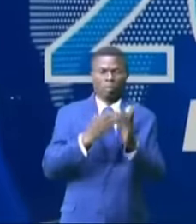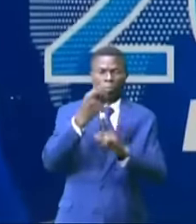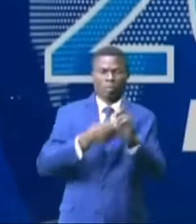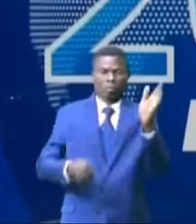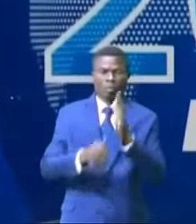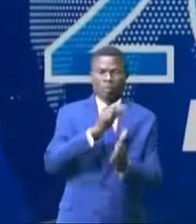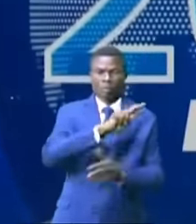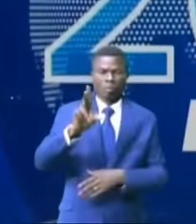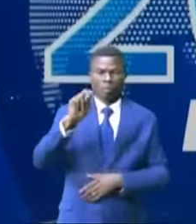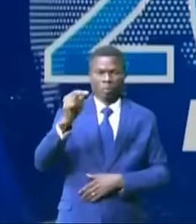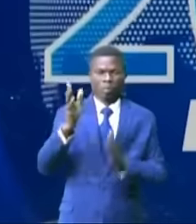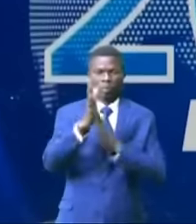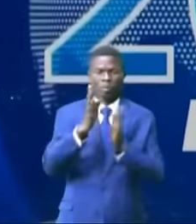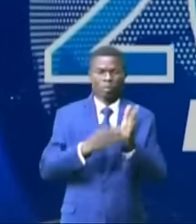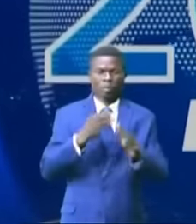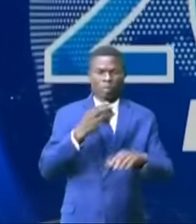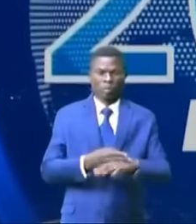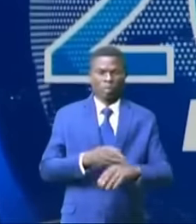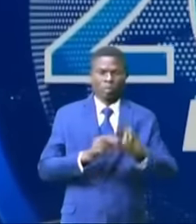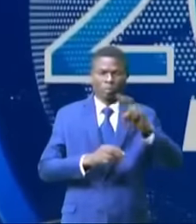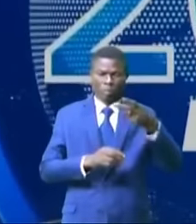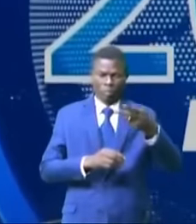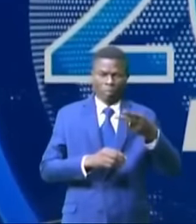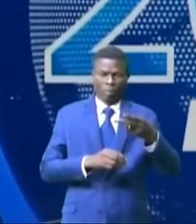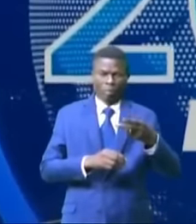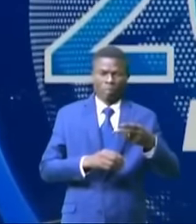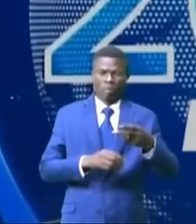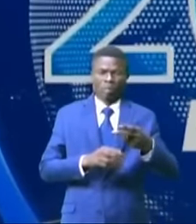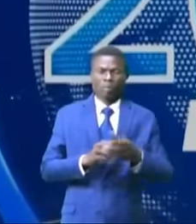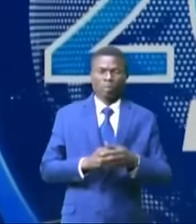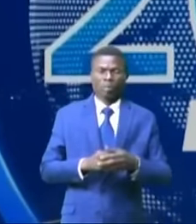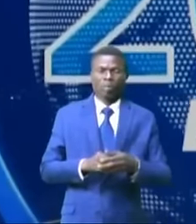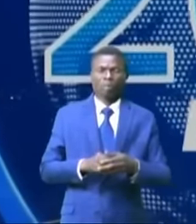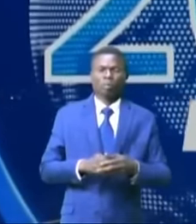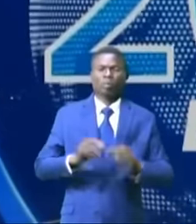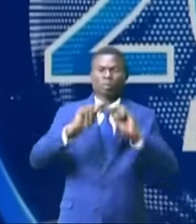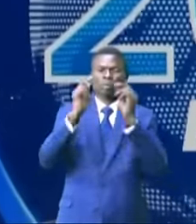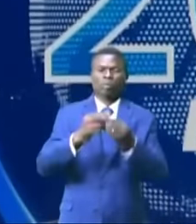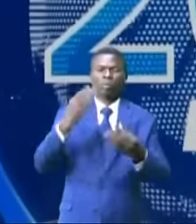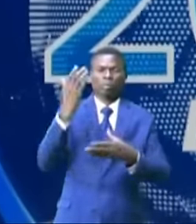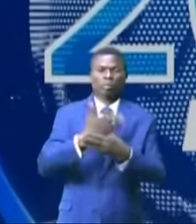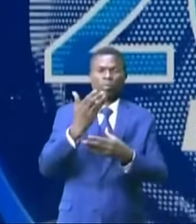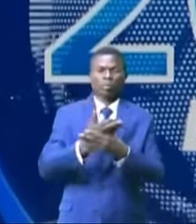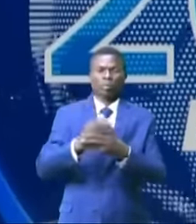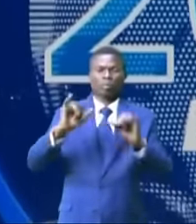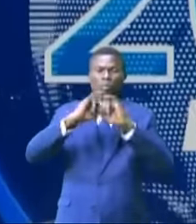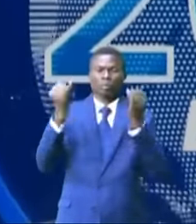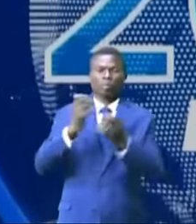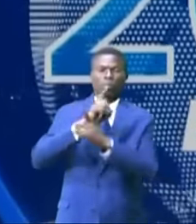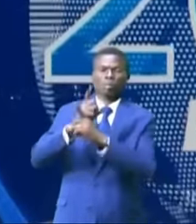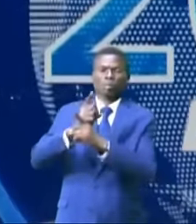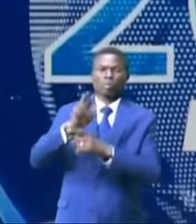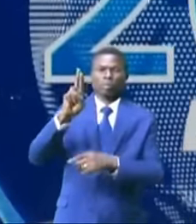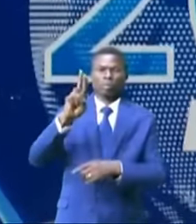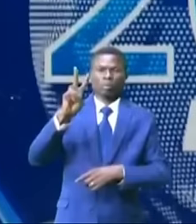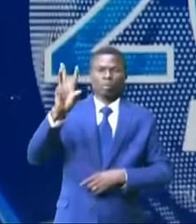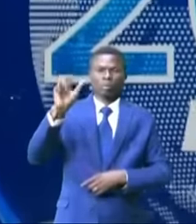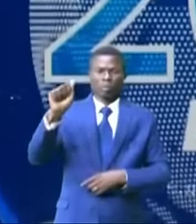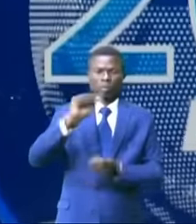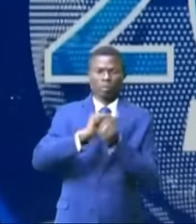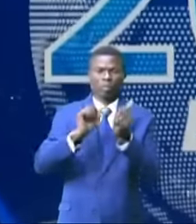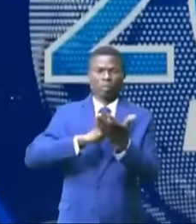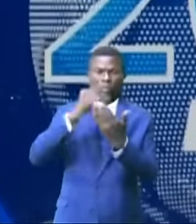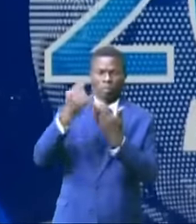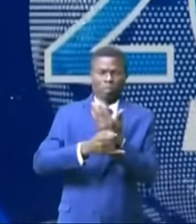novembre 2023 vers 19h, de la manifestation des membres de l'intersyndicale de la RVASA concernant le projet